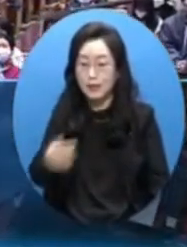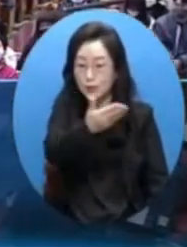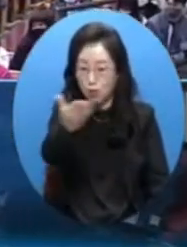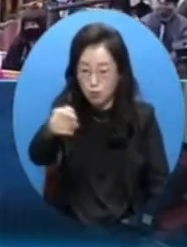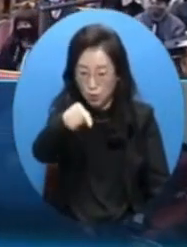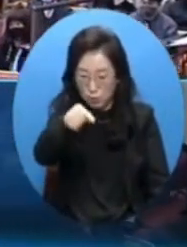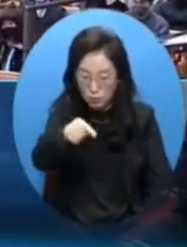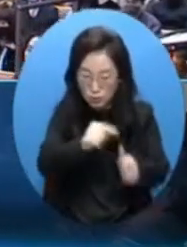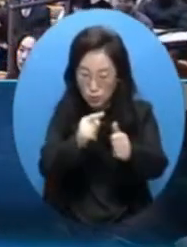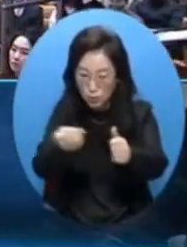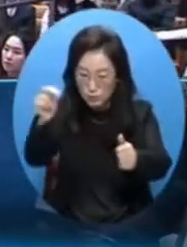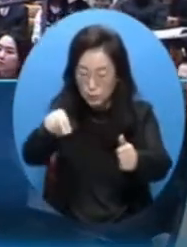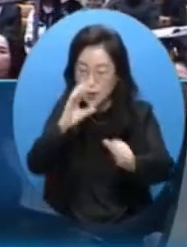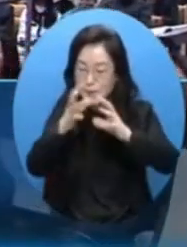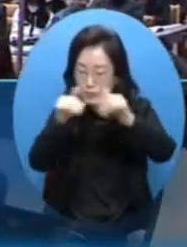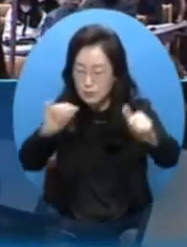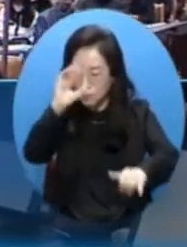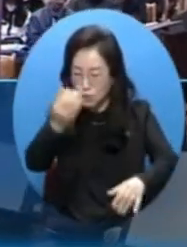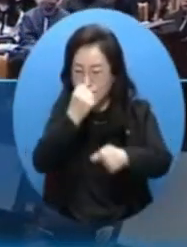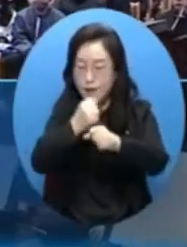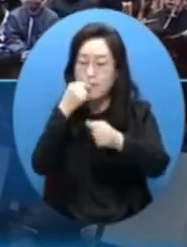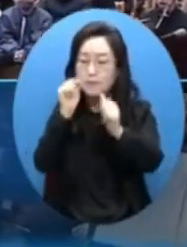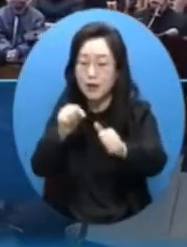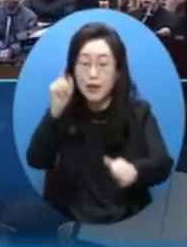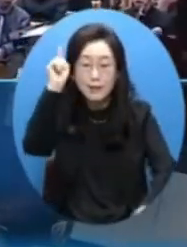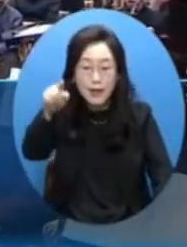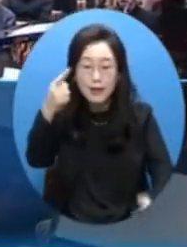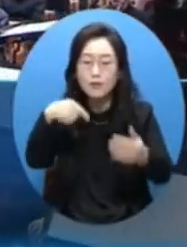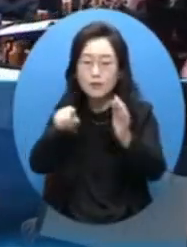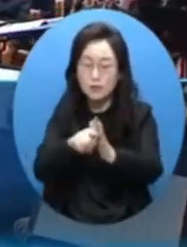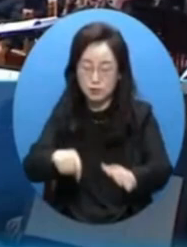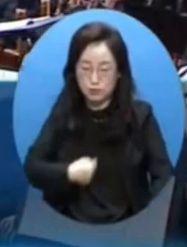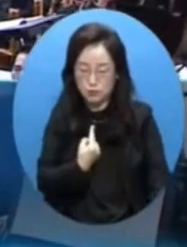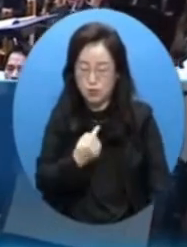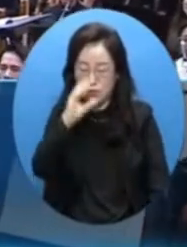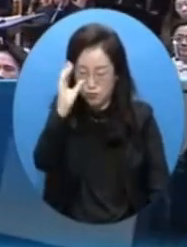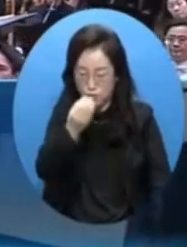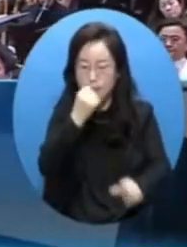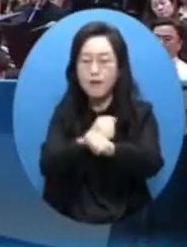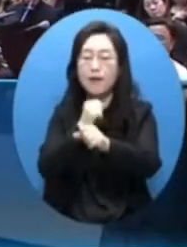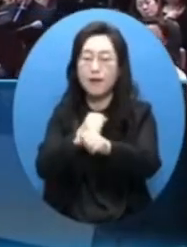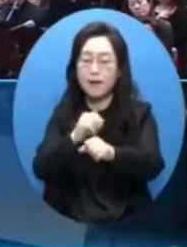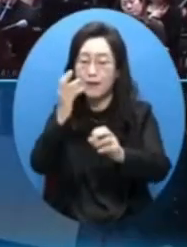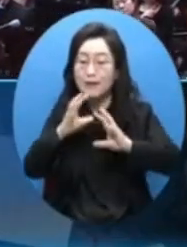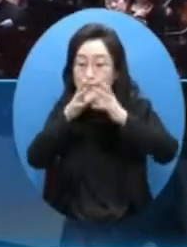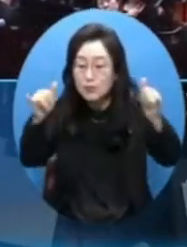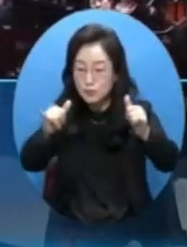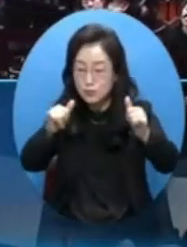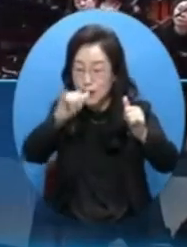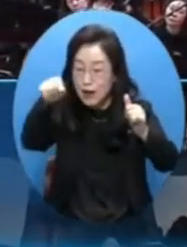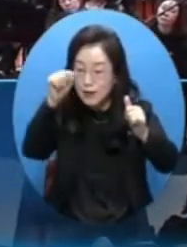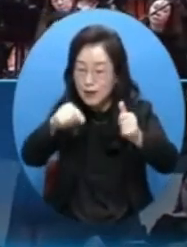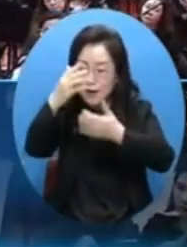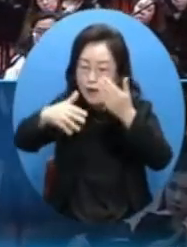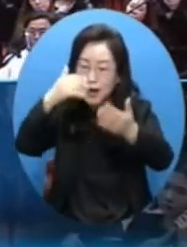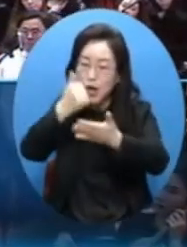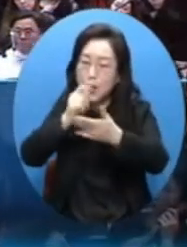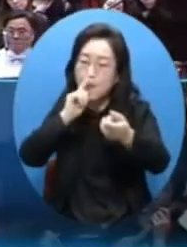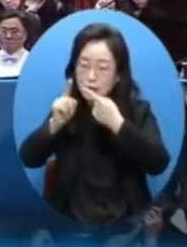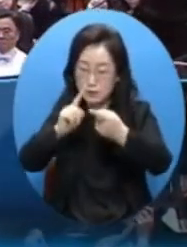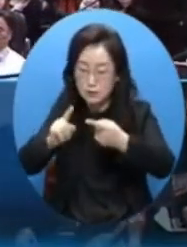일어나서 백성을 거룩하게 하여 이르기를 너희는 내일을 위하여 스스로 거룩하게 하라 이스라엘의 하나님 야외 말씀에